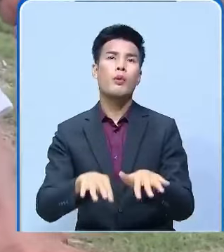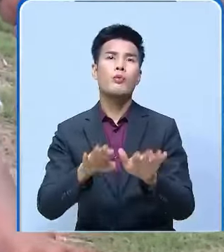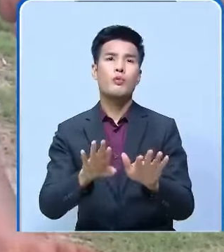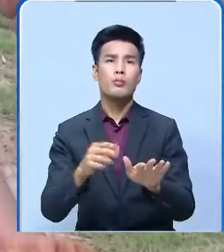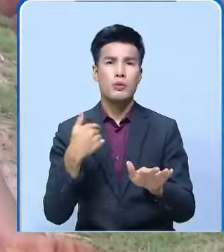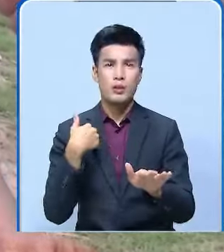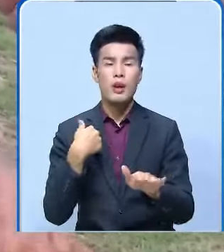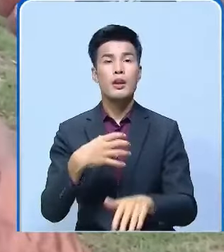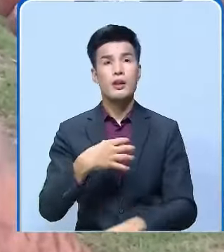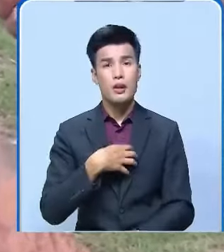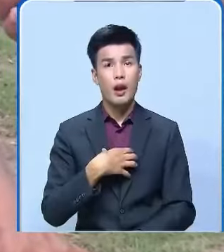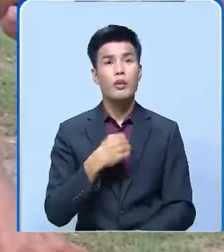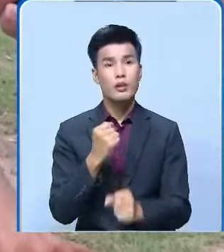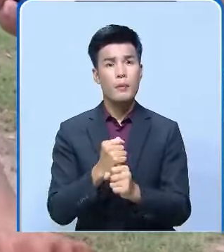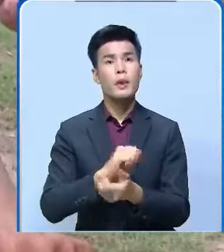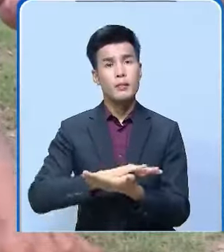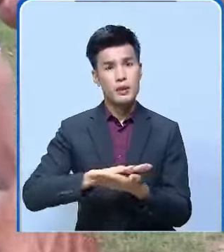แล้วก็อยากจะให้ทำถนน